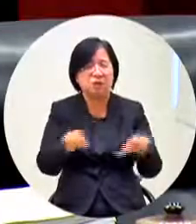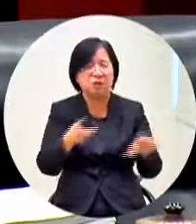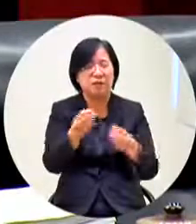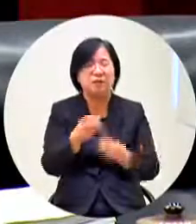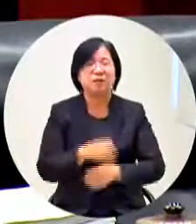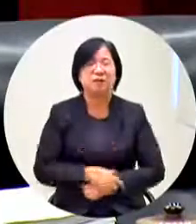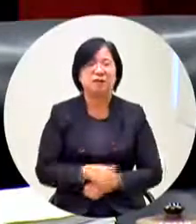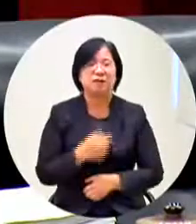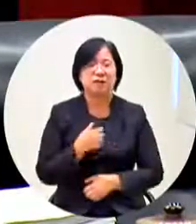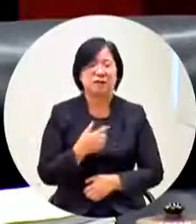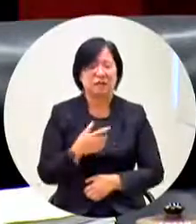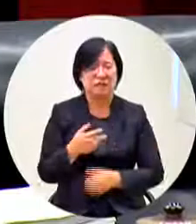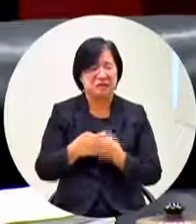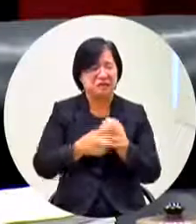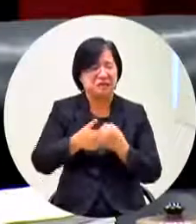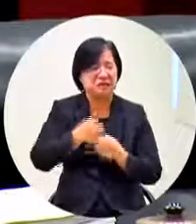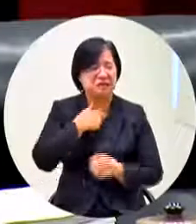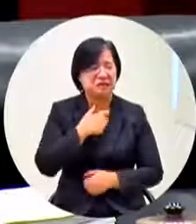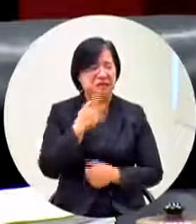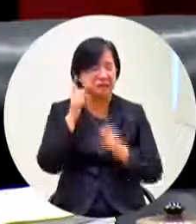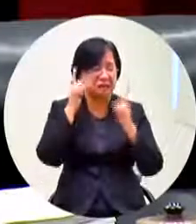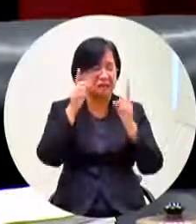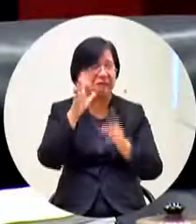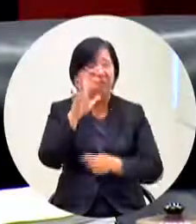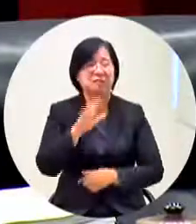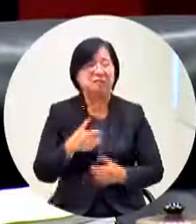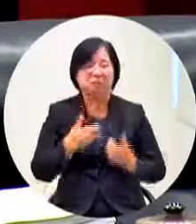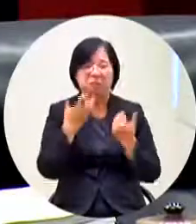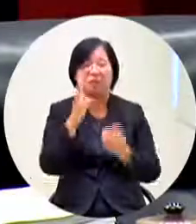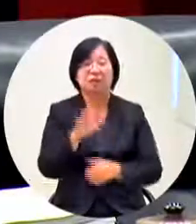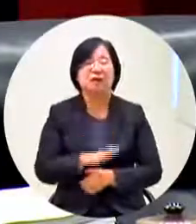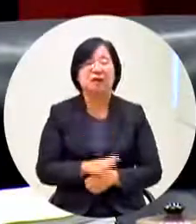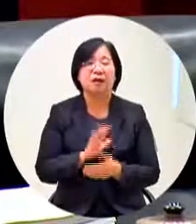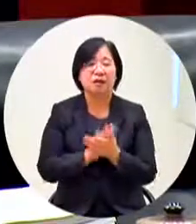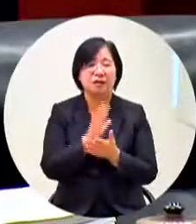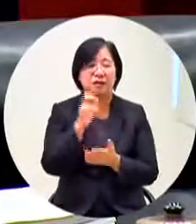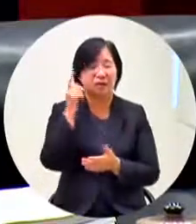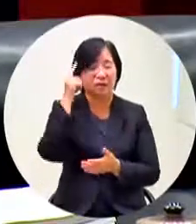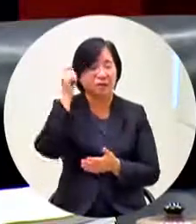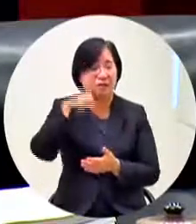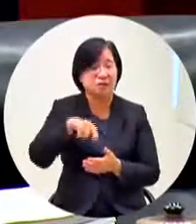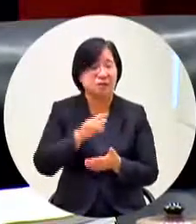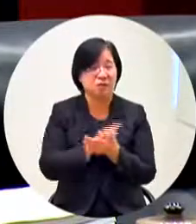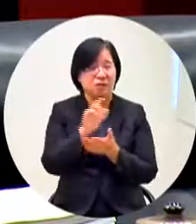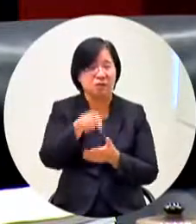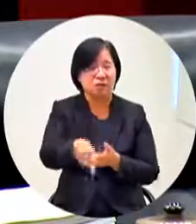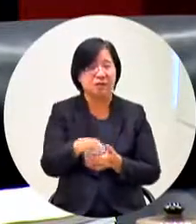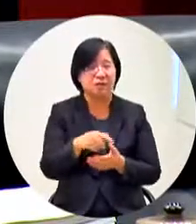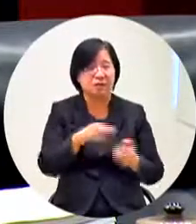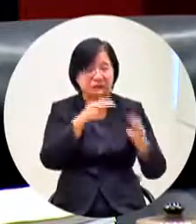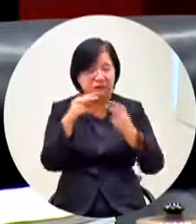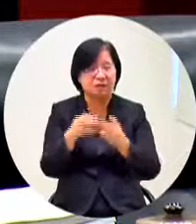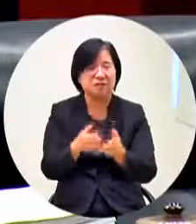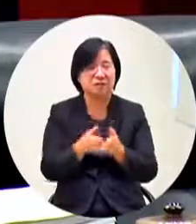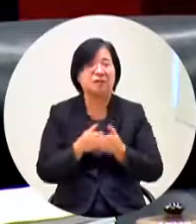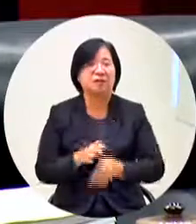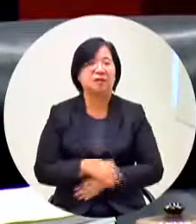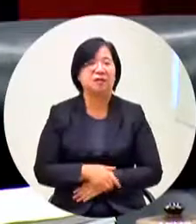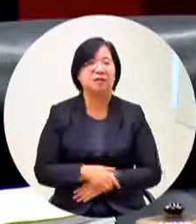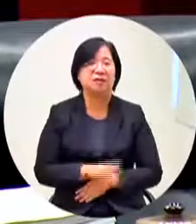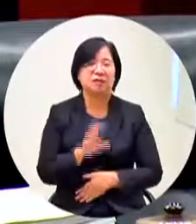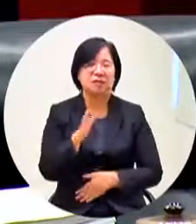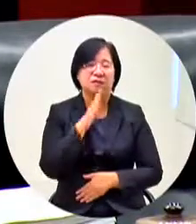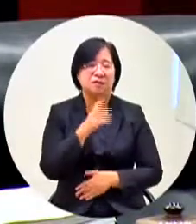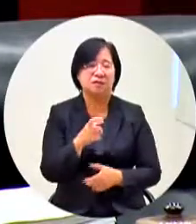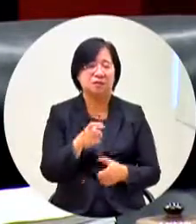今年，终于李副市长也同意未来要把这个好好来做整建，可是到现在给我答案还是